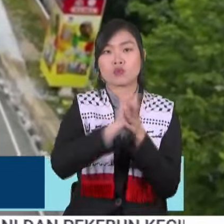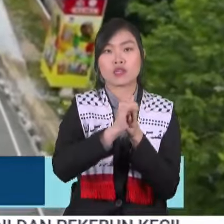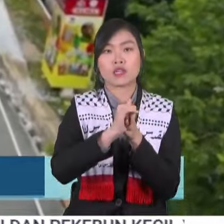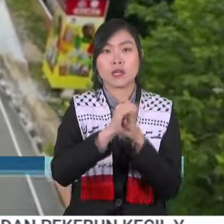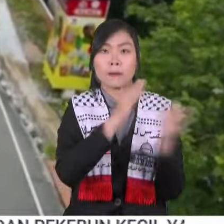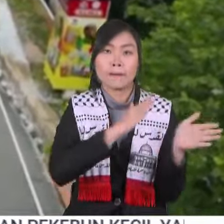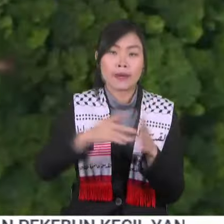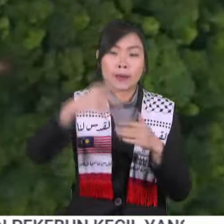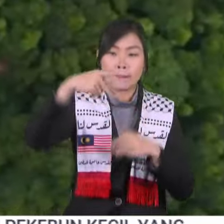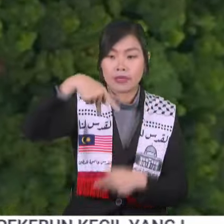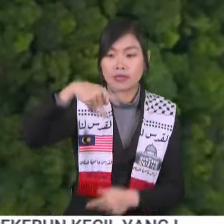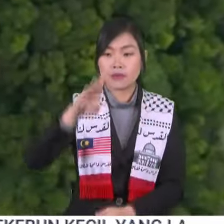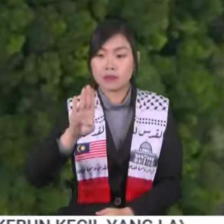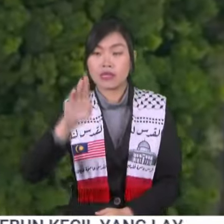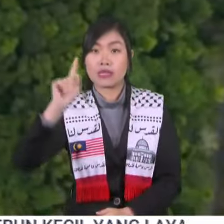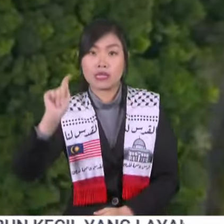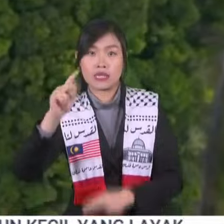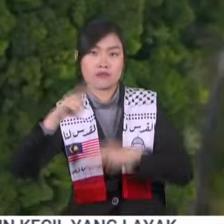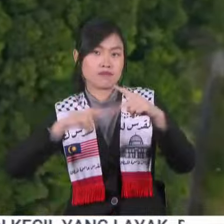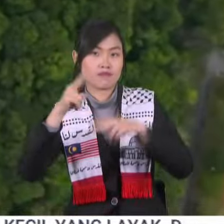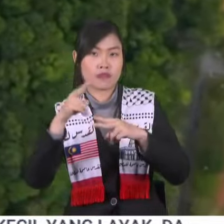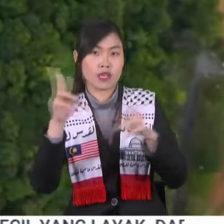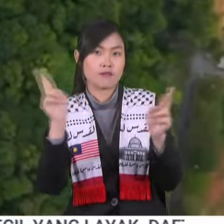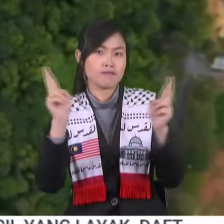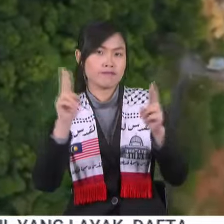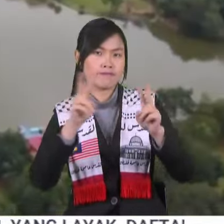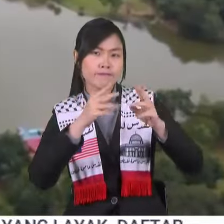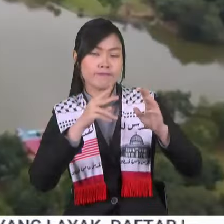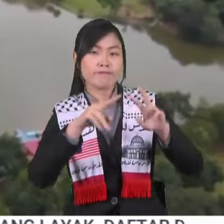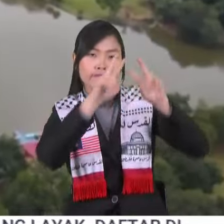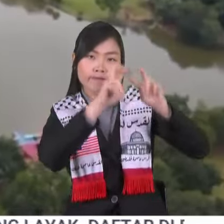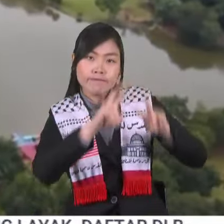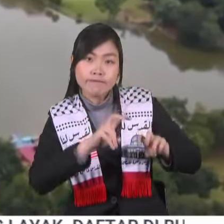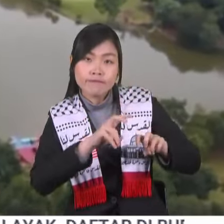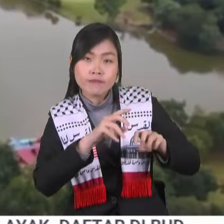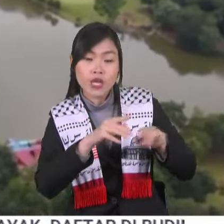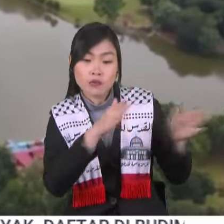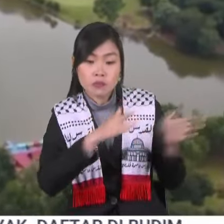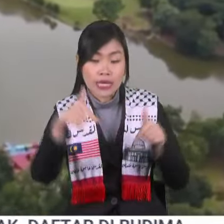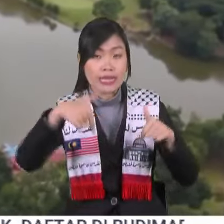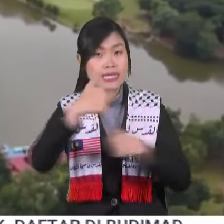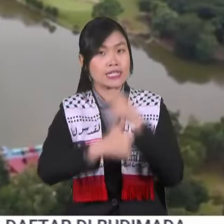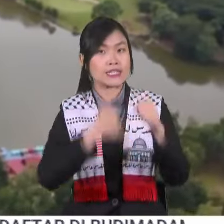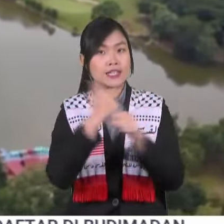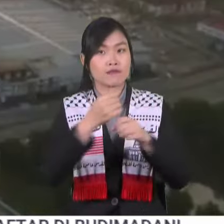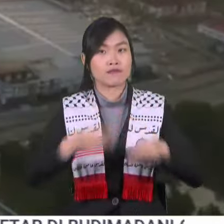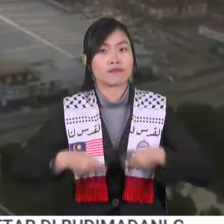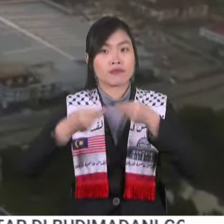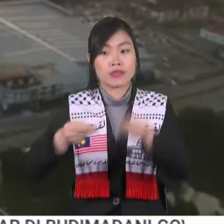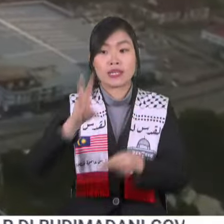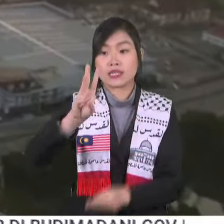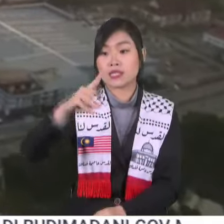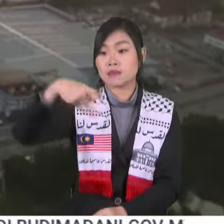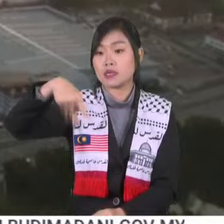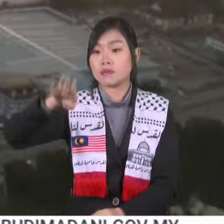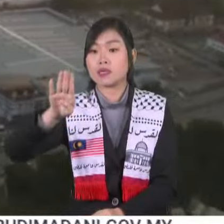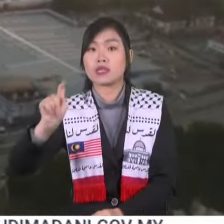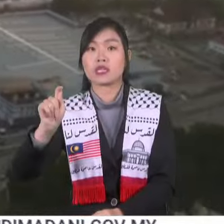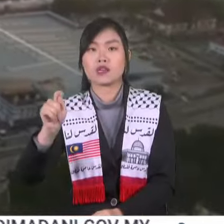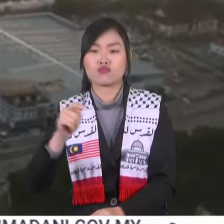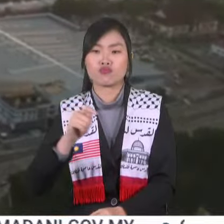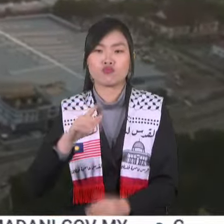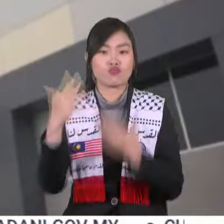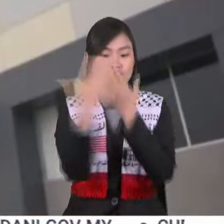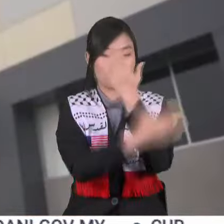pelaksanaan pembangunan PBT dalam menyediakan kajian rancangan tempatan tahun ini. Ia diberi kepada 6 PBT di